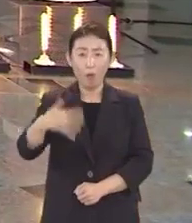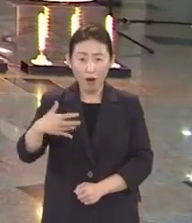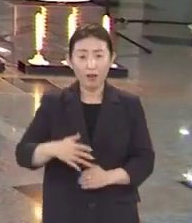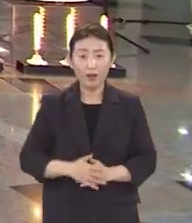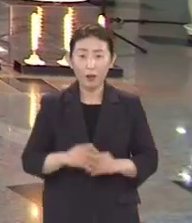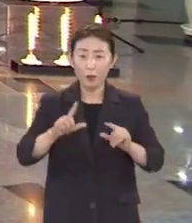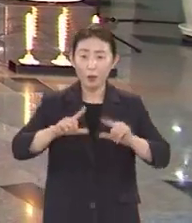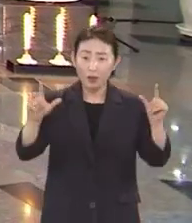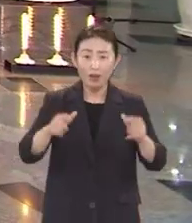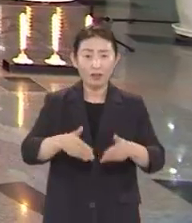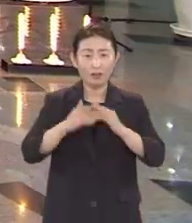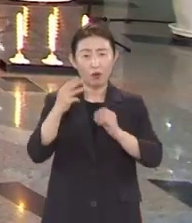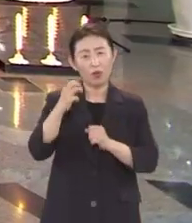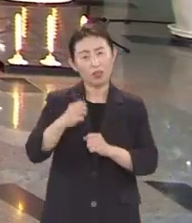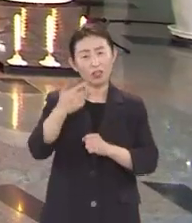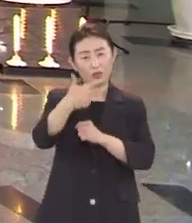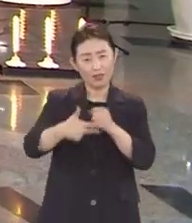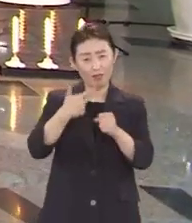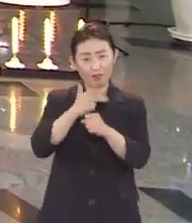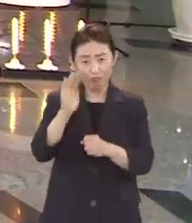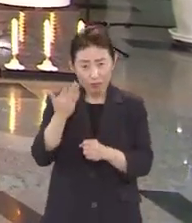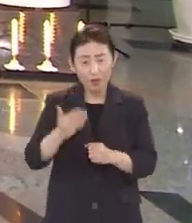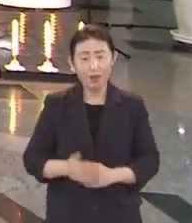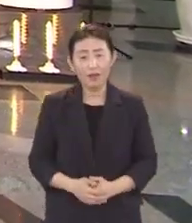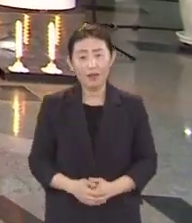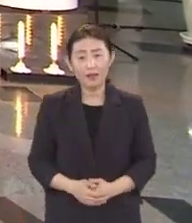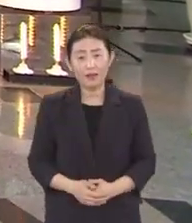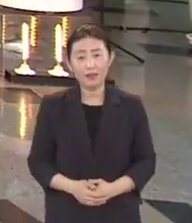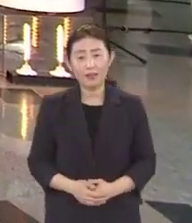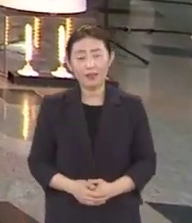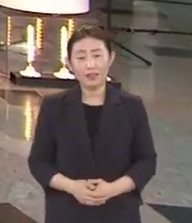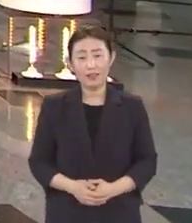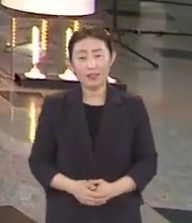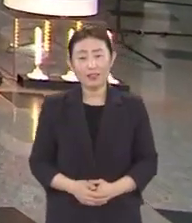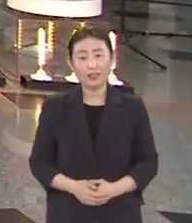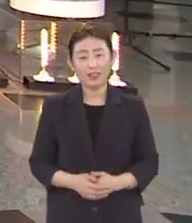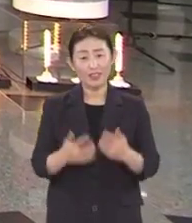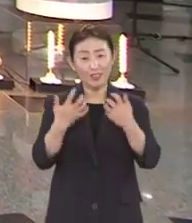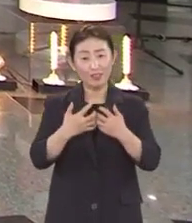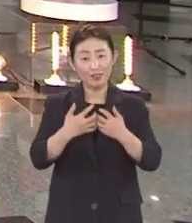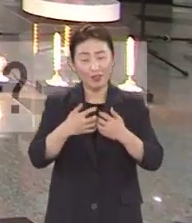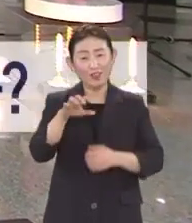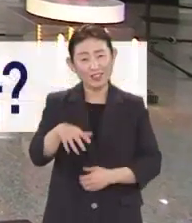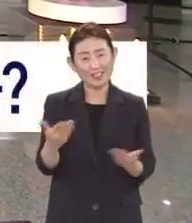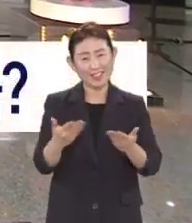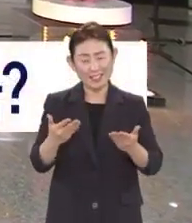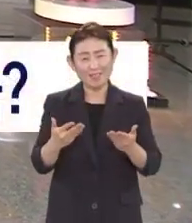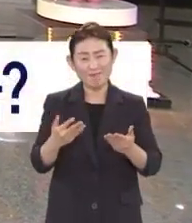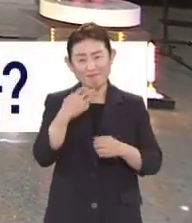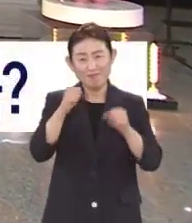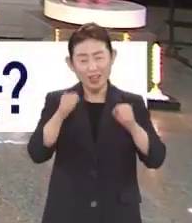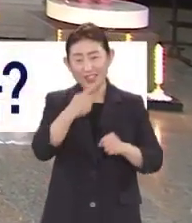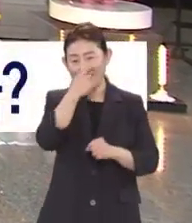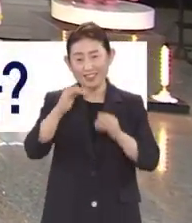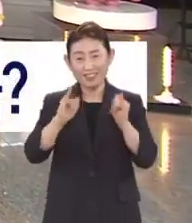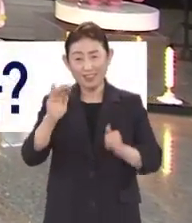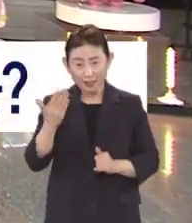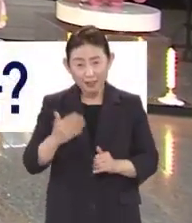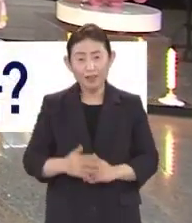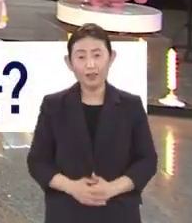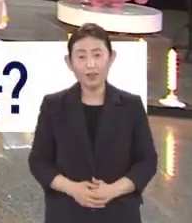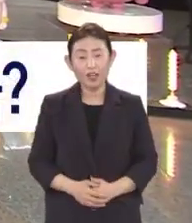올해 이제 47주년을 맞았지 않습니까? 이 원장님께서는 또 기계연구원의 산 증인이라고 또 불리시는데 그동안 한국의